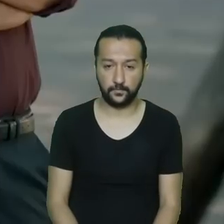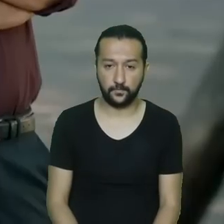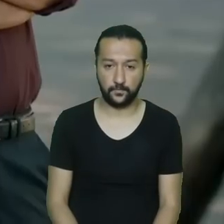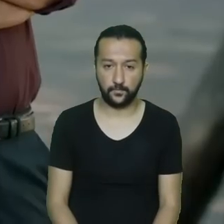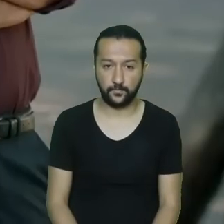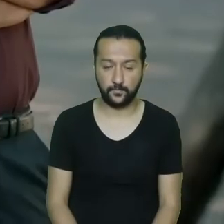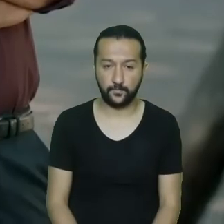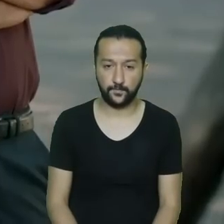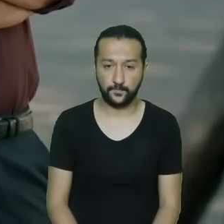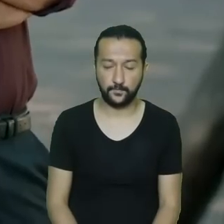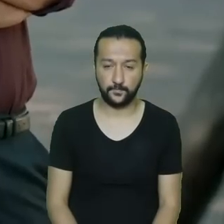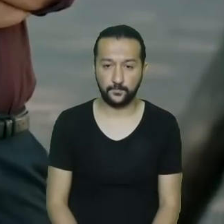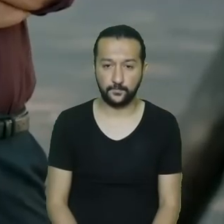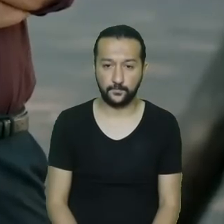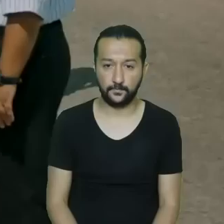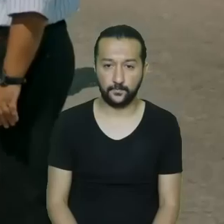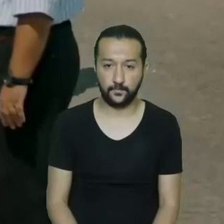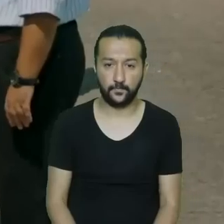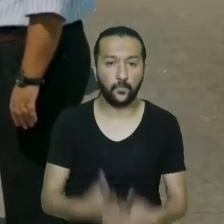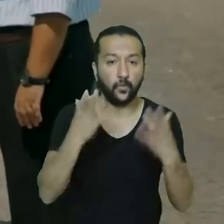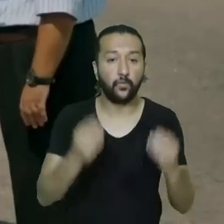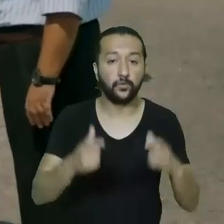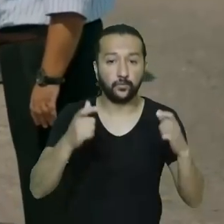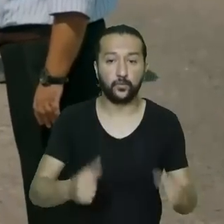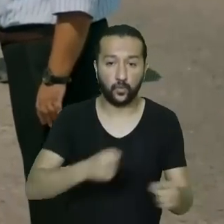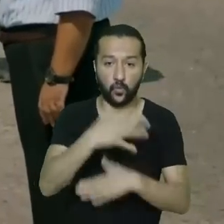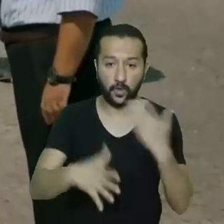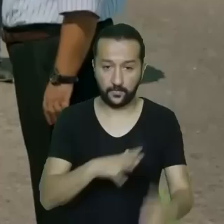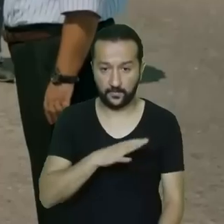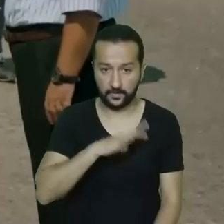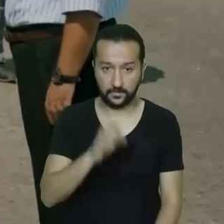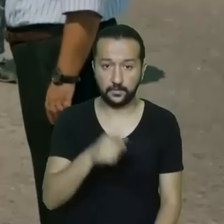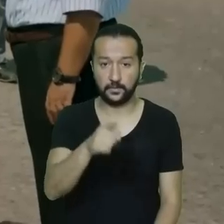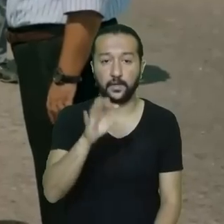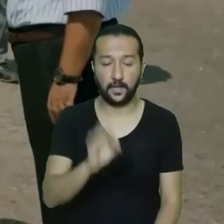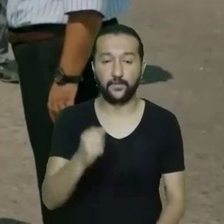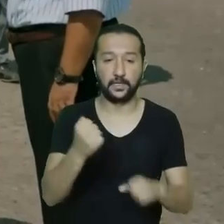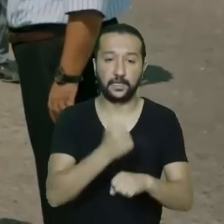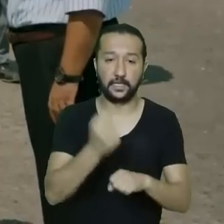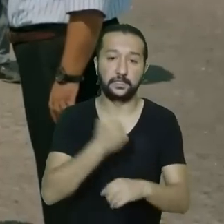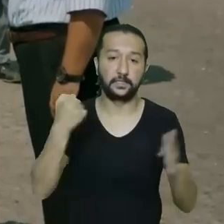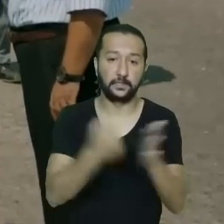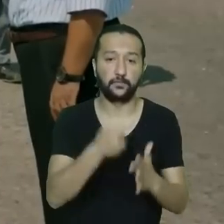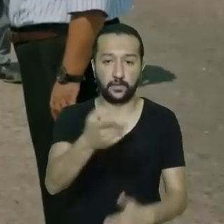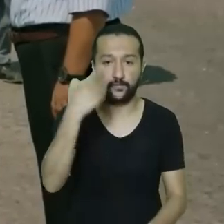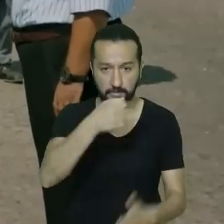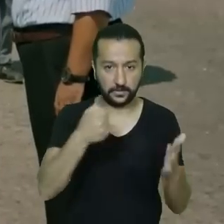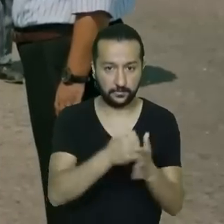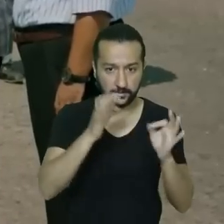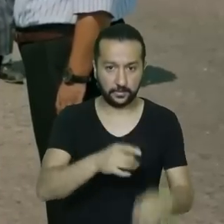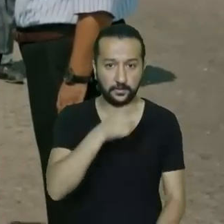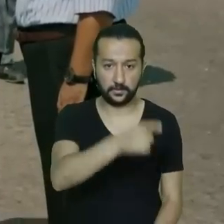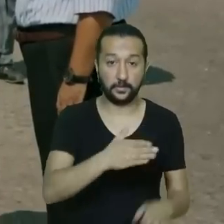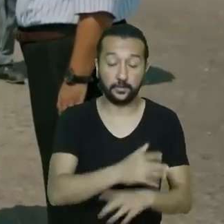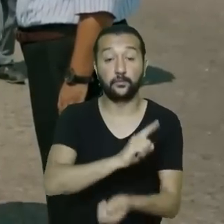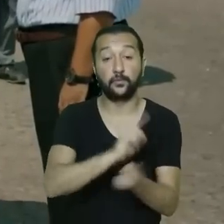bilgiç tavırlarla göz süzüp baş salladılar. Ahali ne toplanmış. Ne olmuş burada, olay mı var? Heykele çarpmışlar. Geçen gün çarptıladın ya